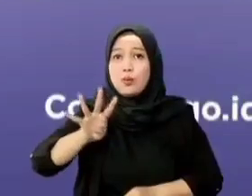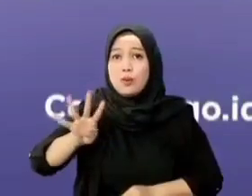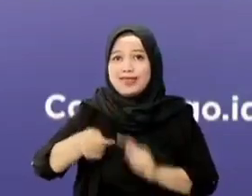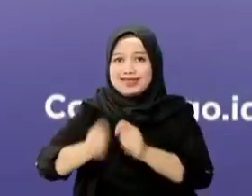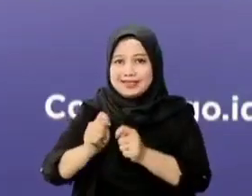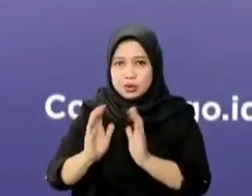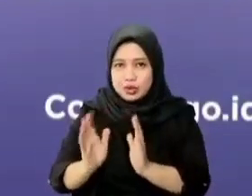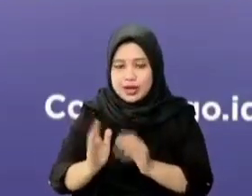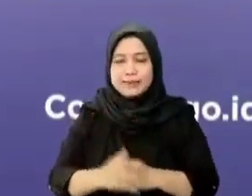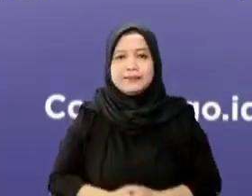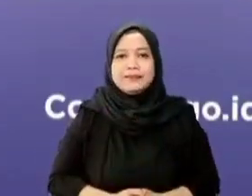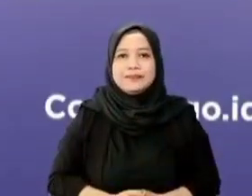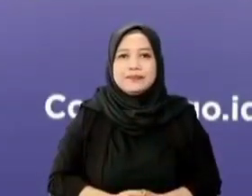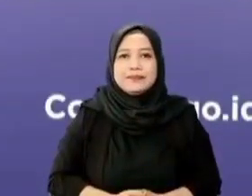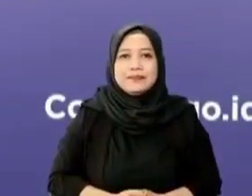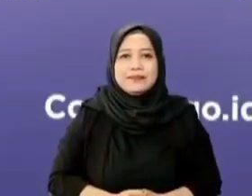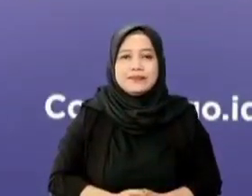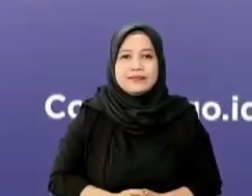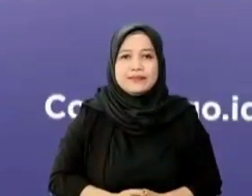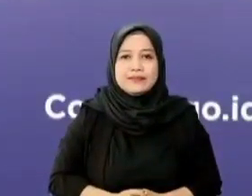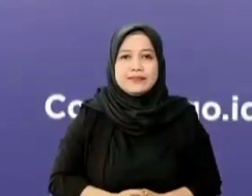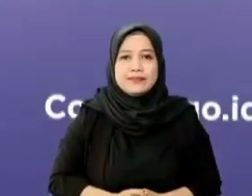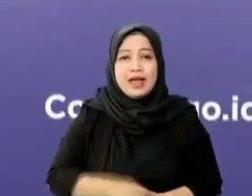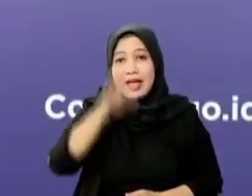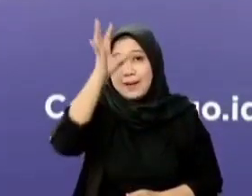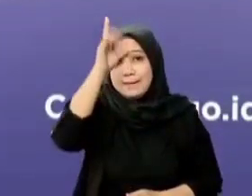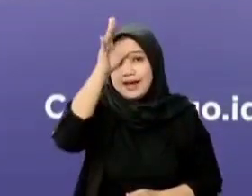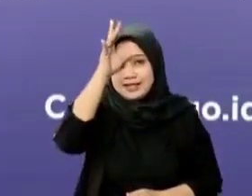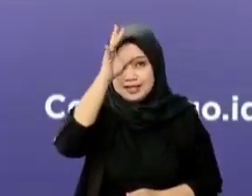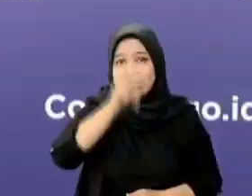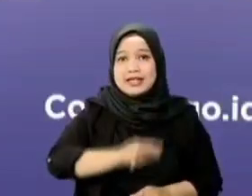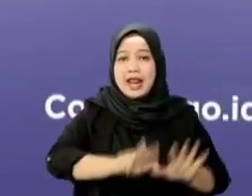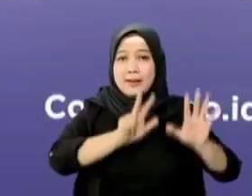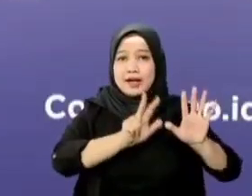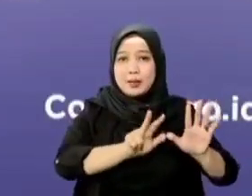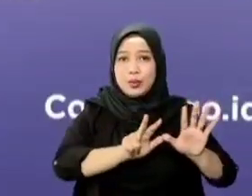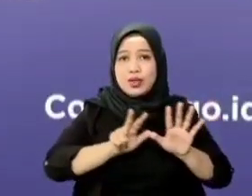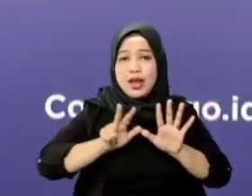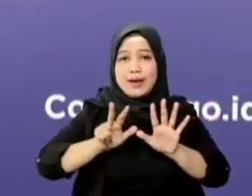9.124 tes per 1 juta penduduk. Bali 8.870